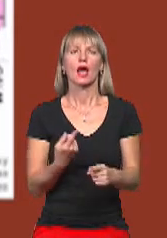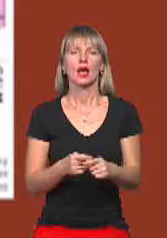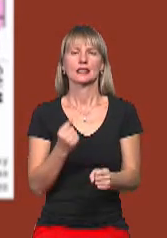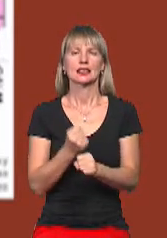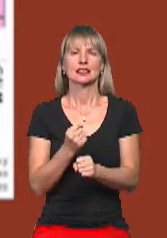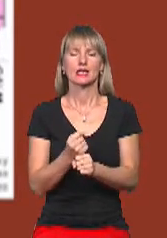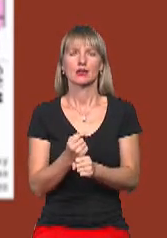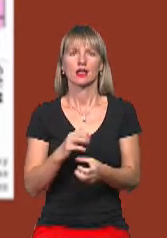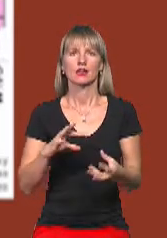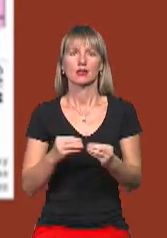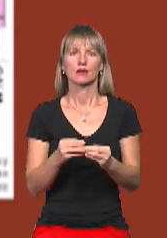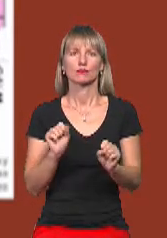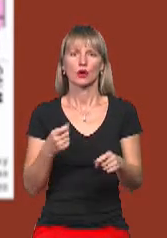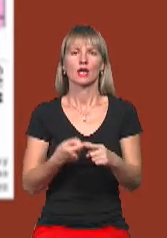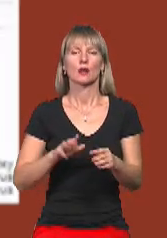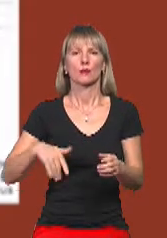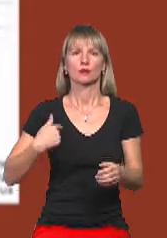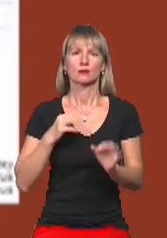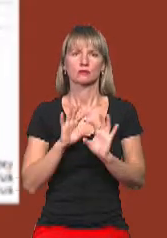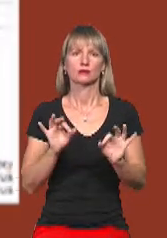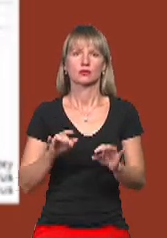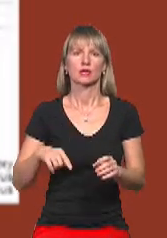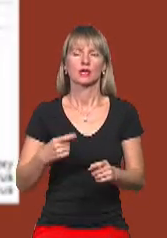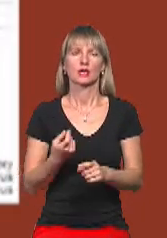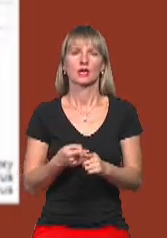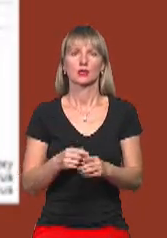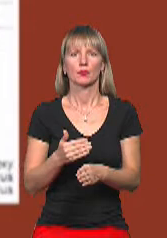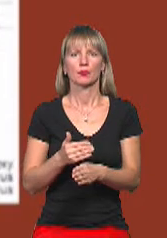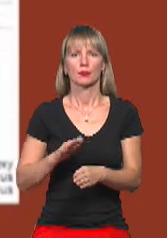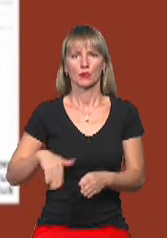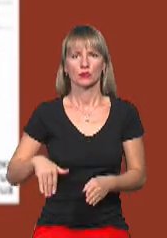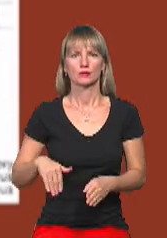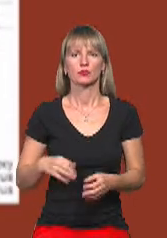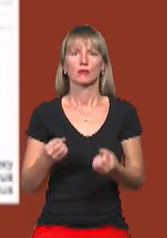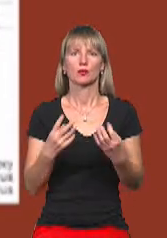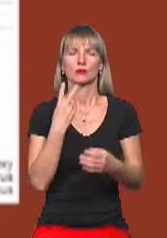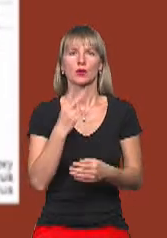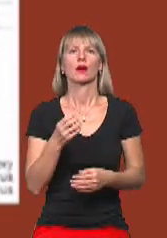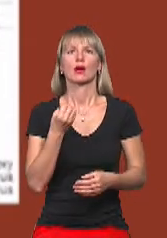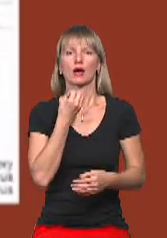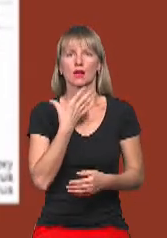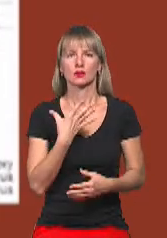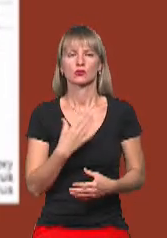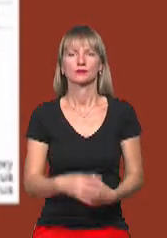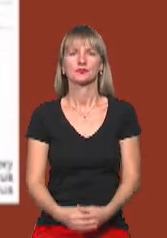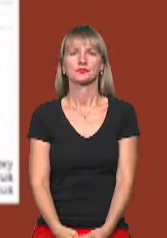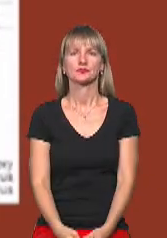аналітик. Можна це потім прокоментувати? Да, трішечки, это мы отдельно от, про прокоментуем. Ага, ну от просто потім, добре, да. Добре. Так, так. Вот. А